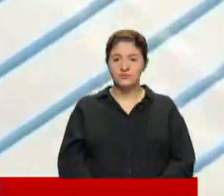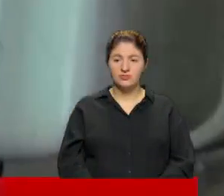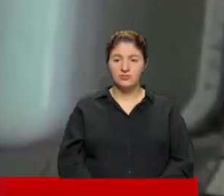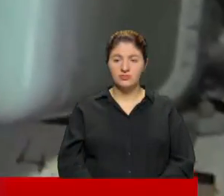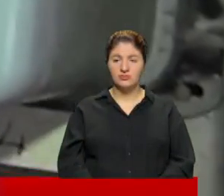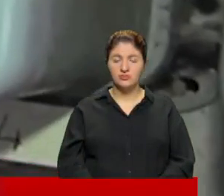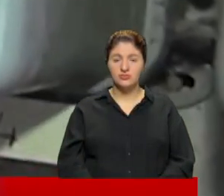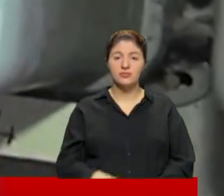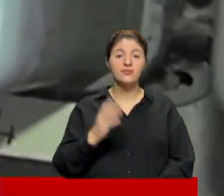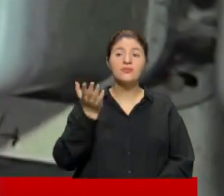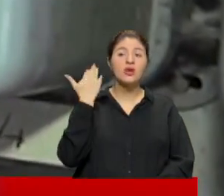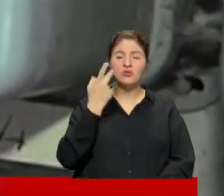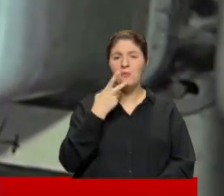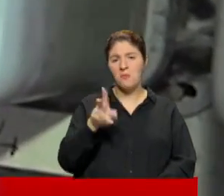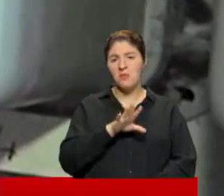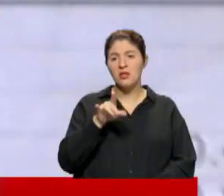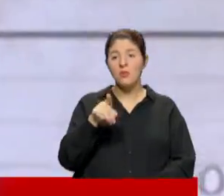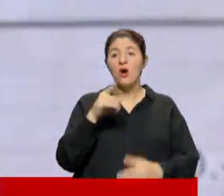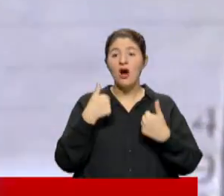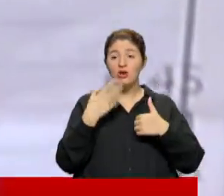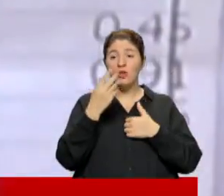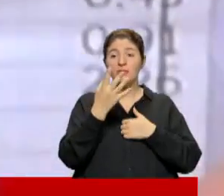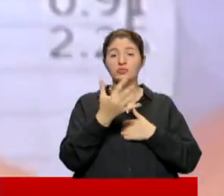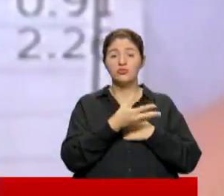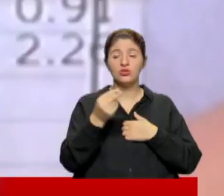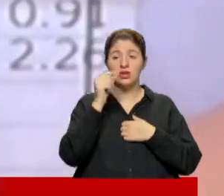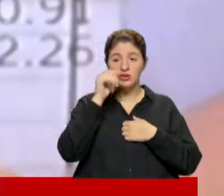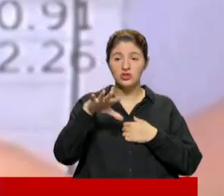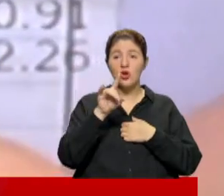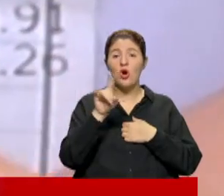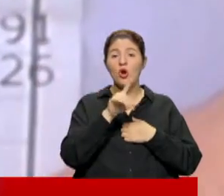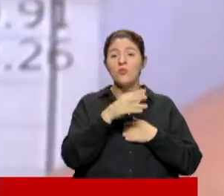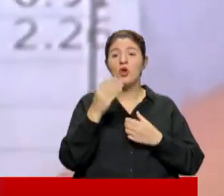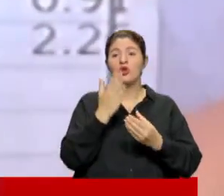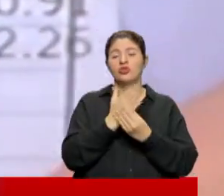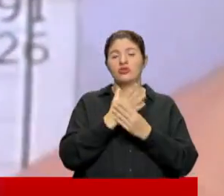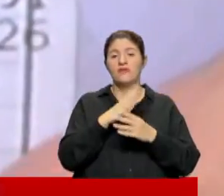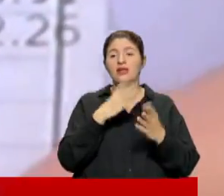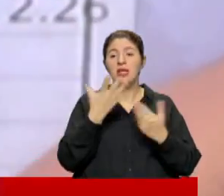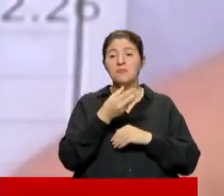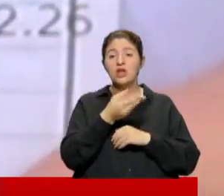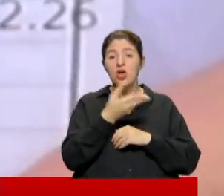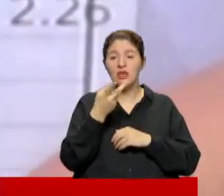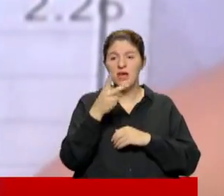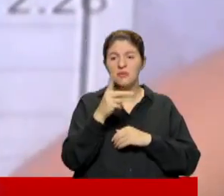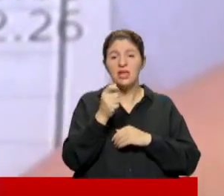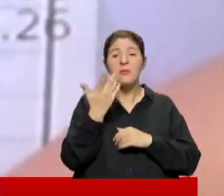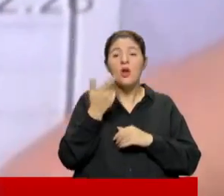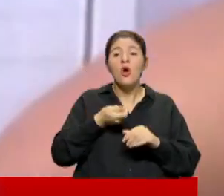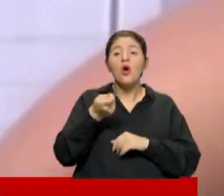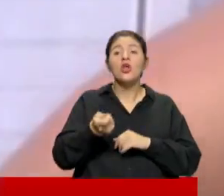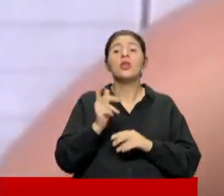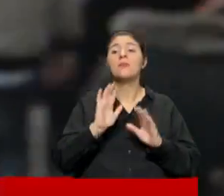silinecek Daha önce açıklanmıştı bu durumda olan 5,5 milyon kişi 10 milyon dosya var yani Milyonlar 2.000 lirayı bile